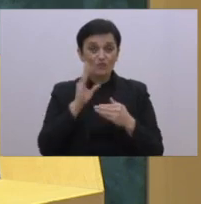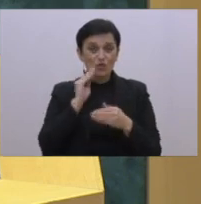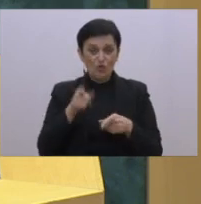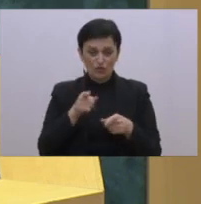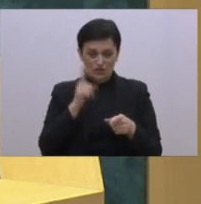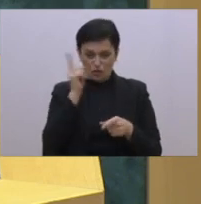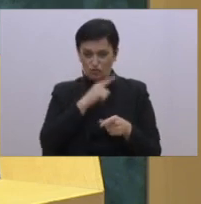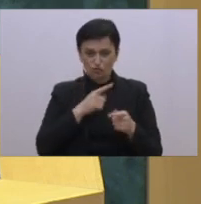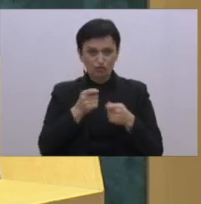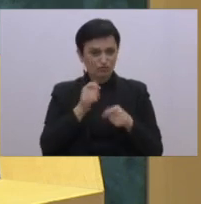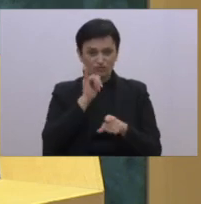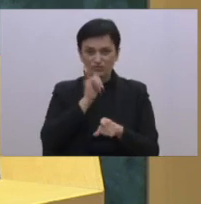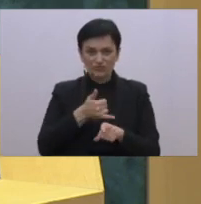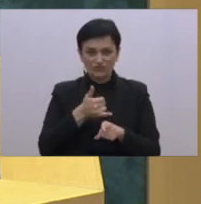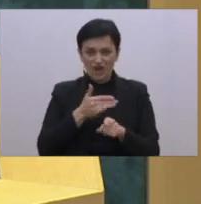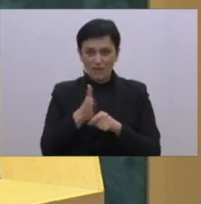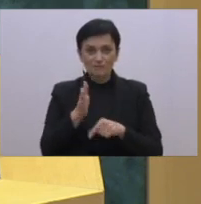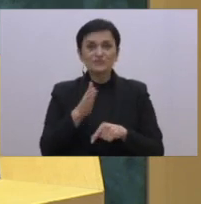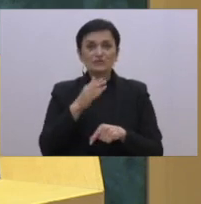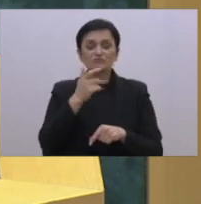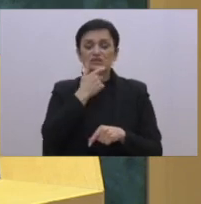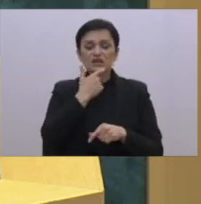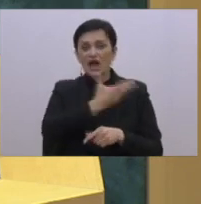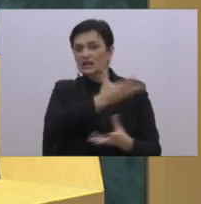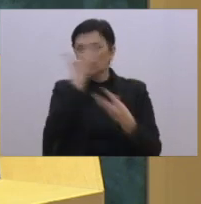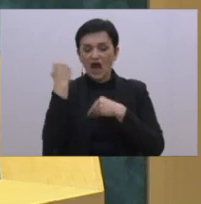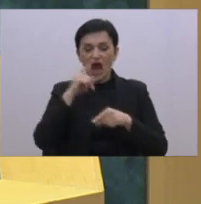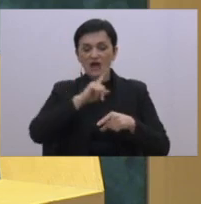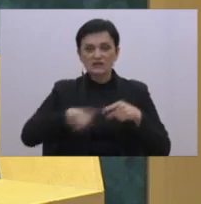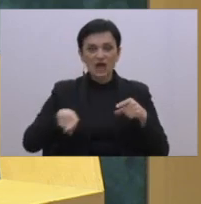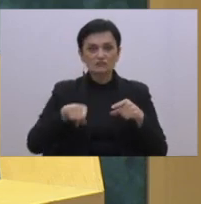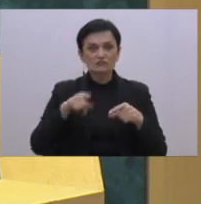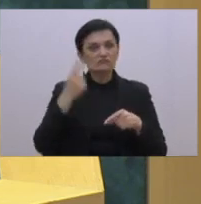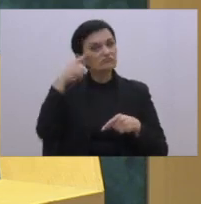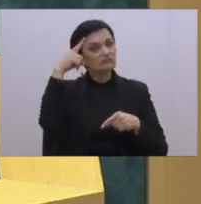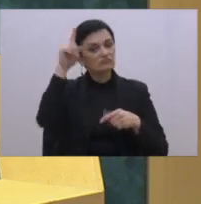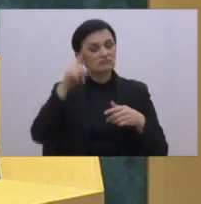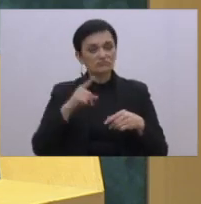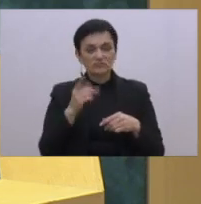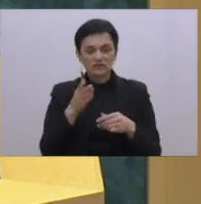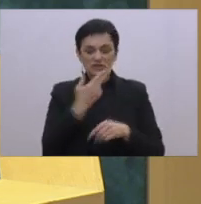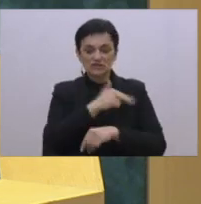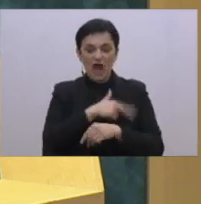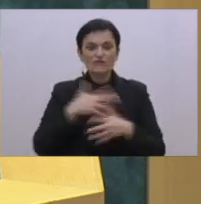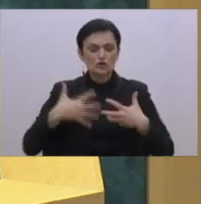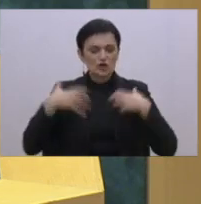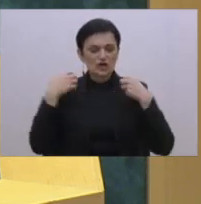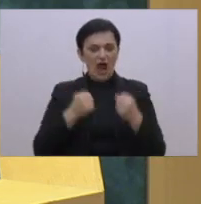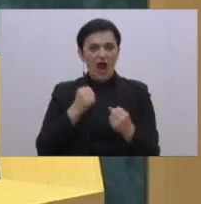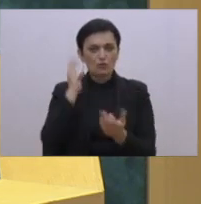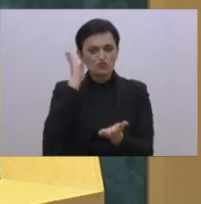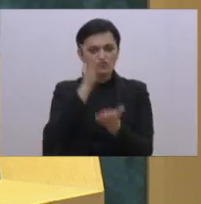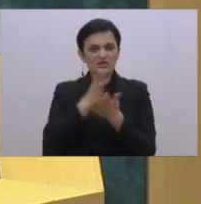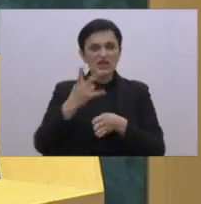tkhuilma argacha Saakashvilma sastrafo daivitsqa avantqopobis miti da gamojamtelebuli pirdapir gadaeshva